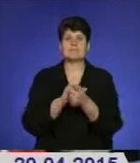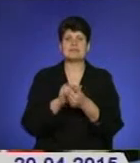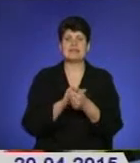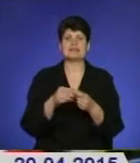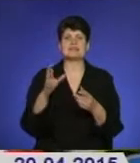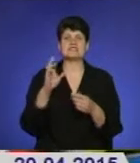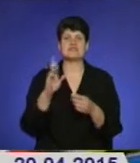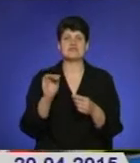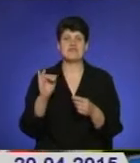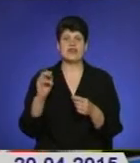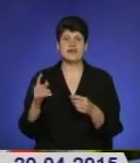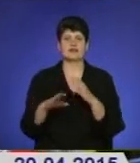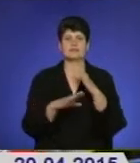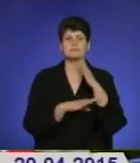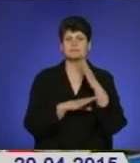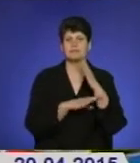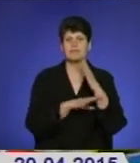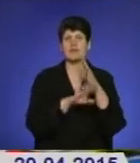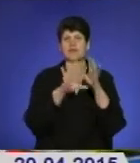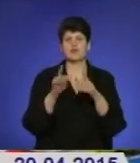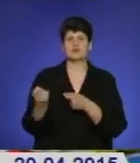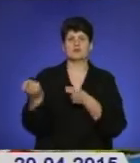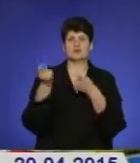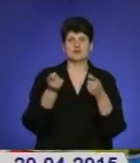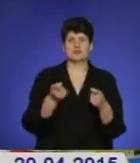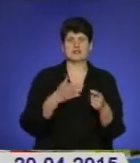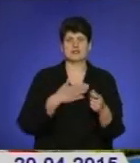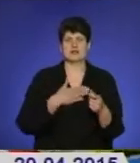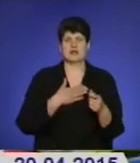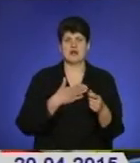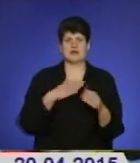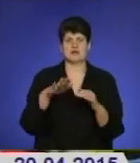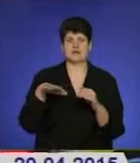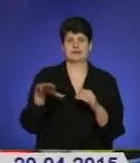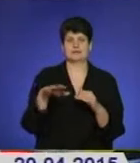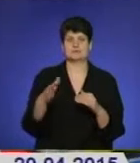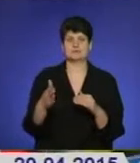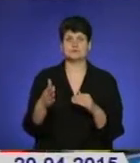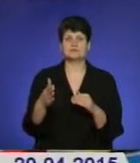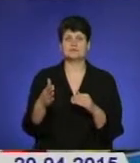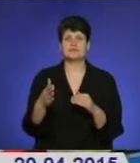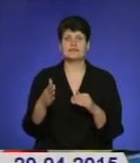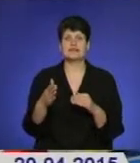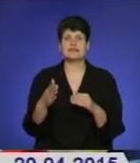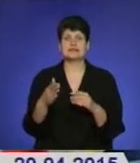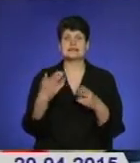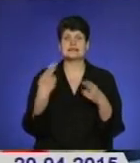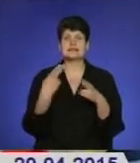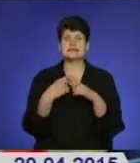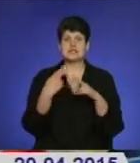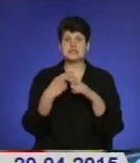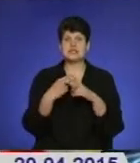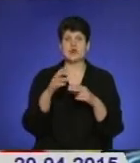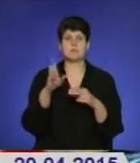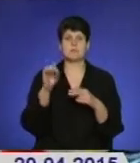цвяхів і закінчуючи лісом, який буде вивозити звідси з наших теренів, залізобетон, який буде